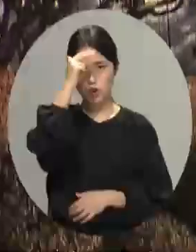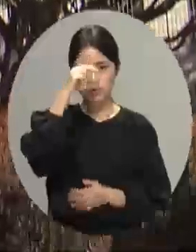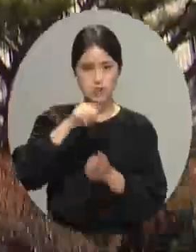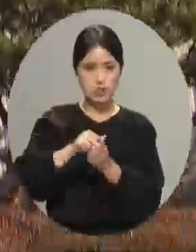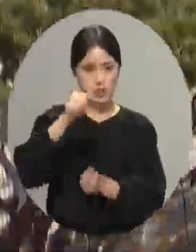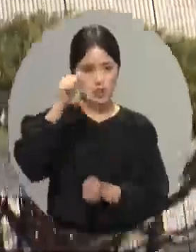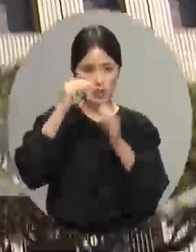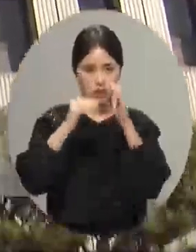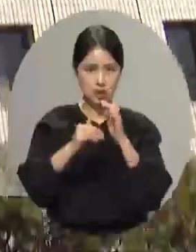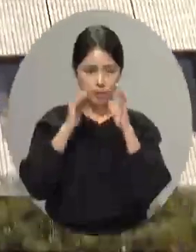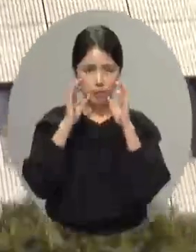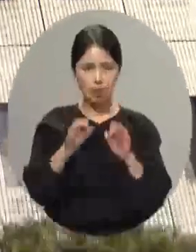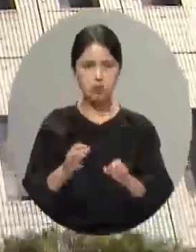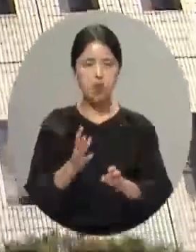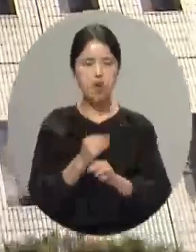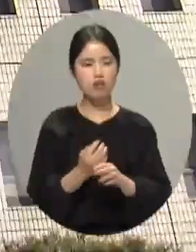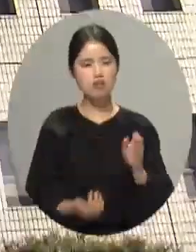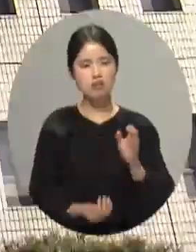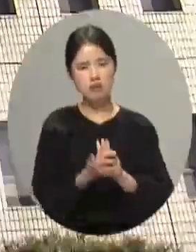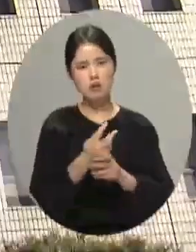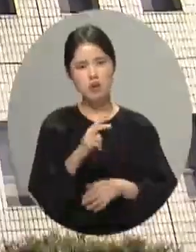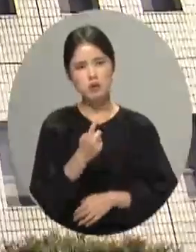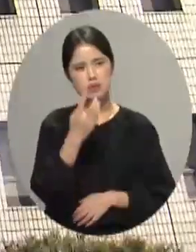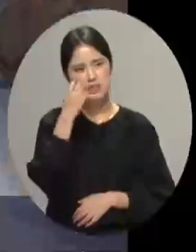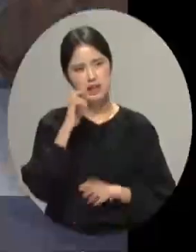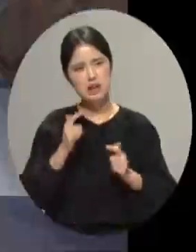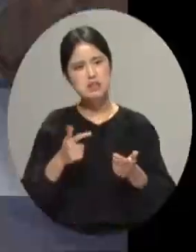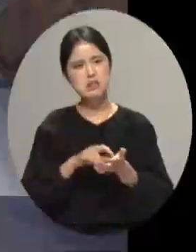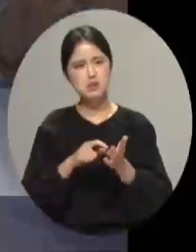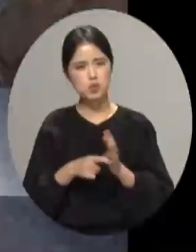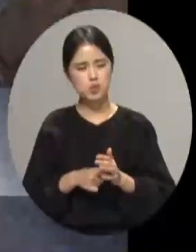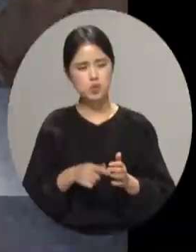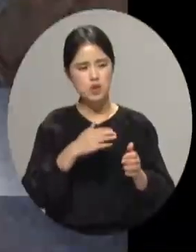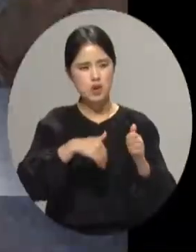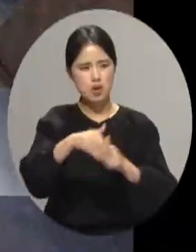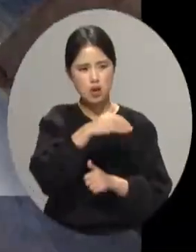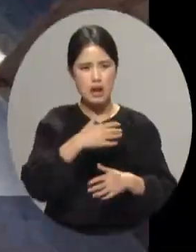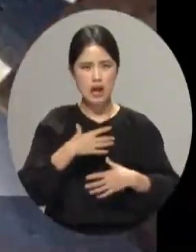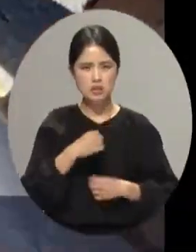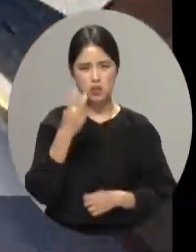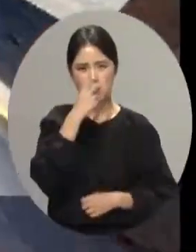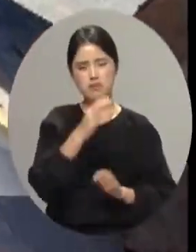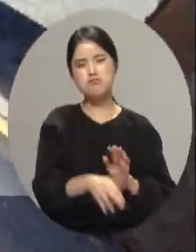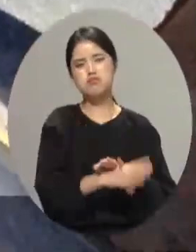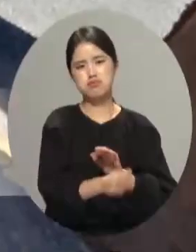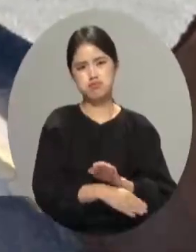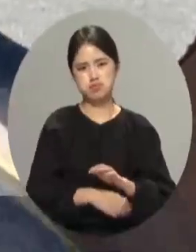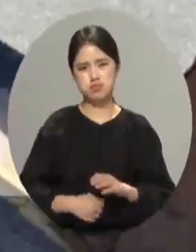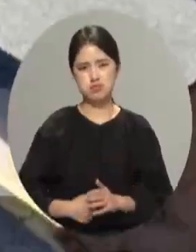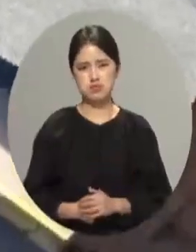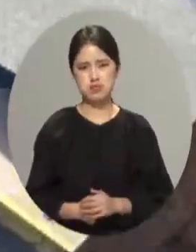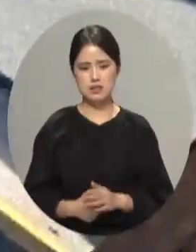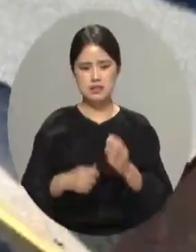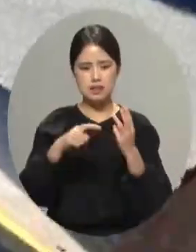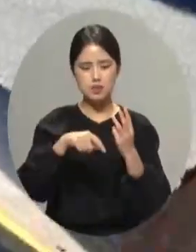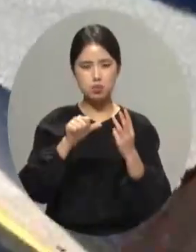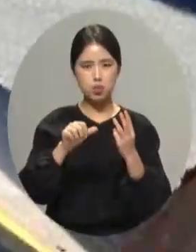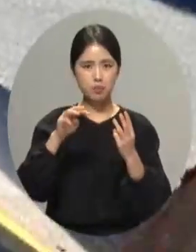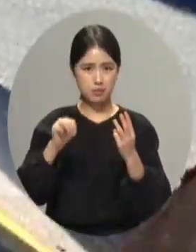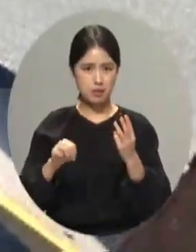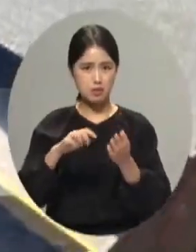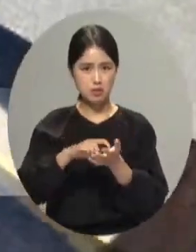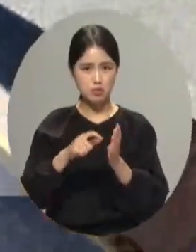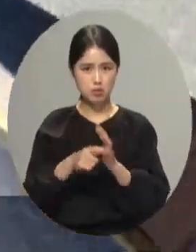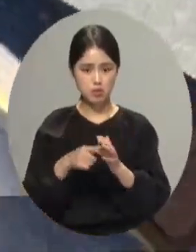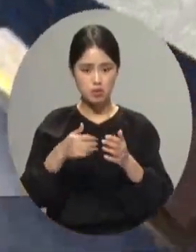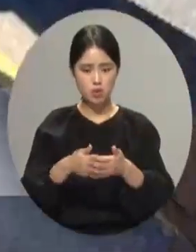내용을 살펴보니 언제 사고가 나도 이상하지 않을 정도로 현장 안전관리는 부실했습니다. 3.5m 높이에 위치한